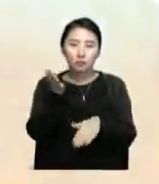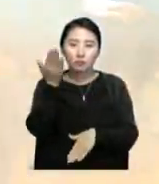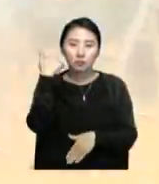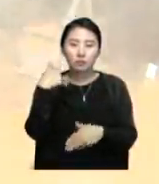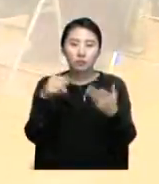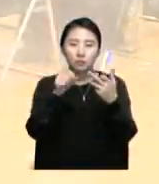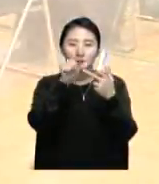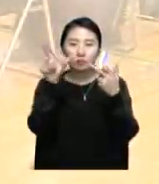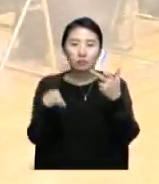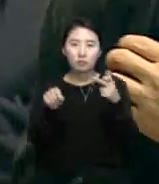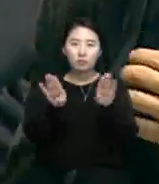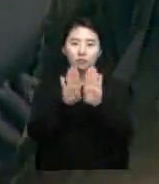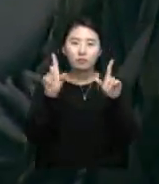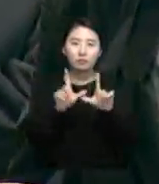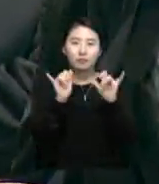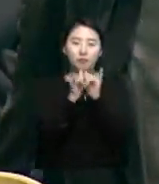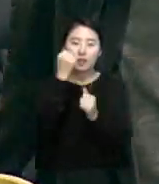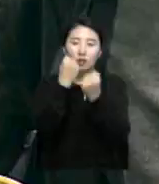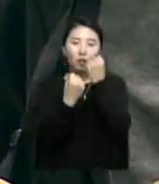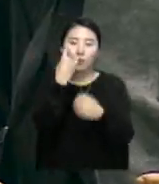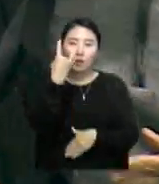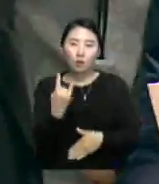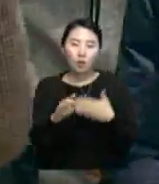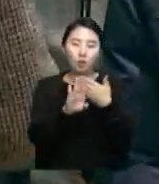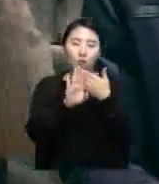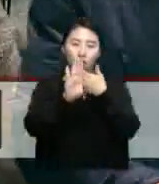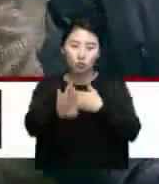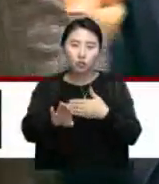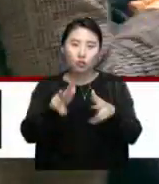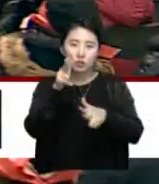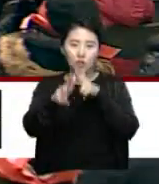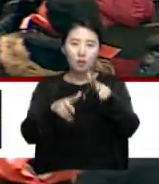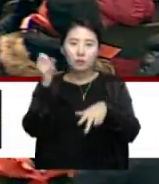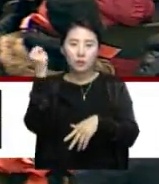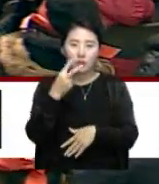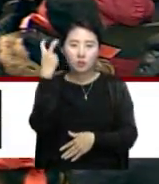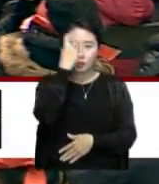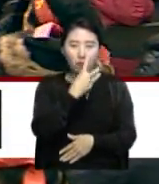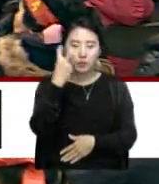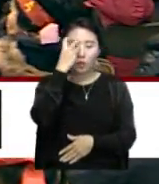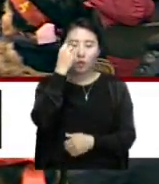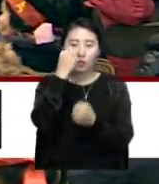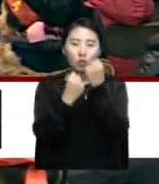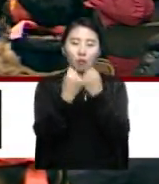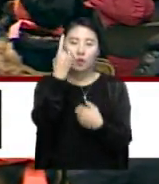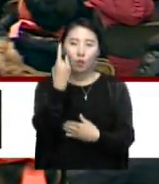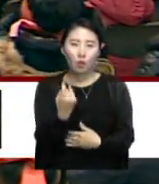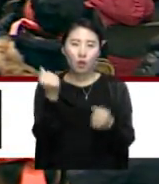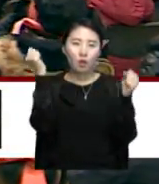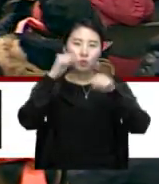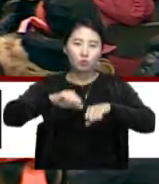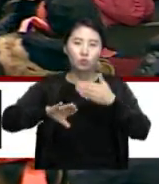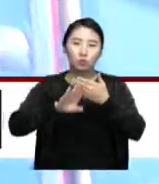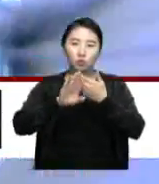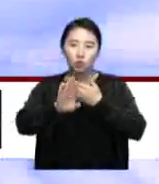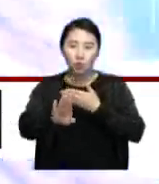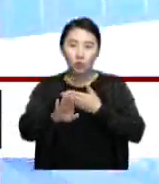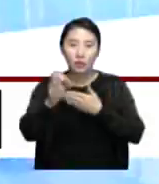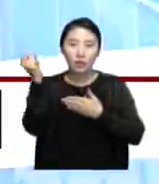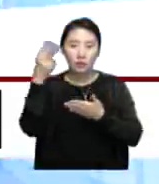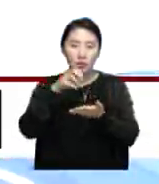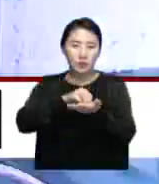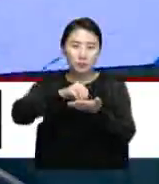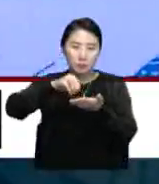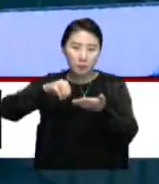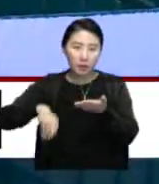12월 열린 주민 설명회 이후 사업을 전면 재검토했습니다. 주민들의 반대로 설명회가 무산된 뒤 교통 개선